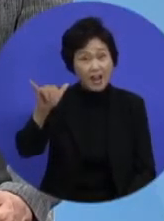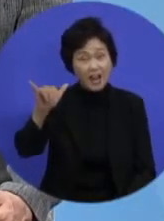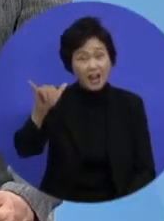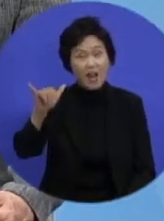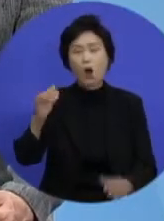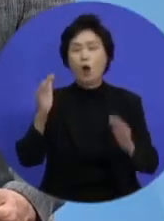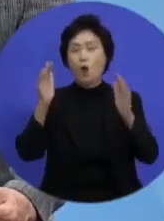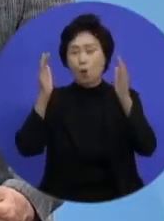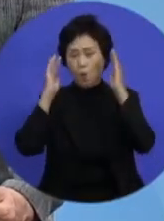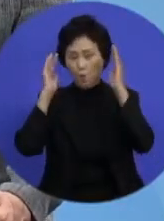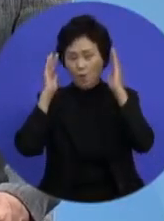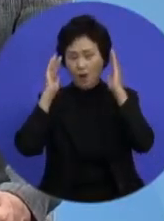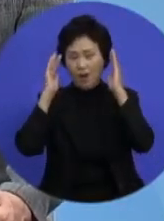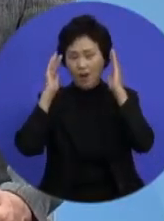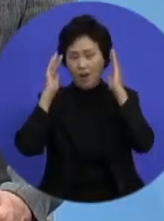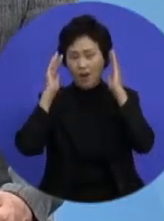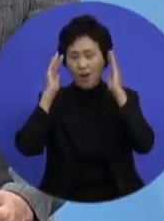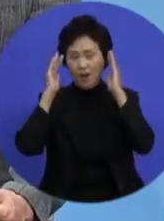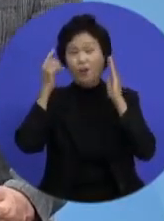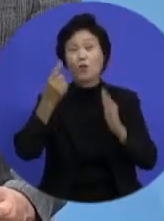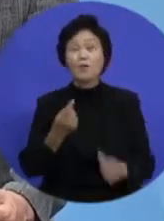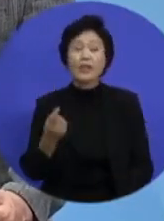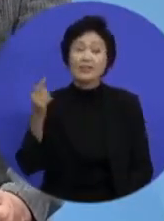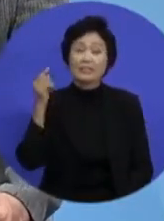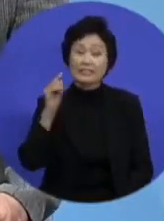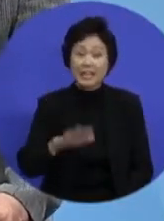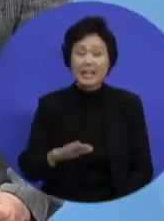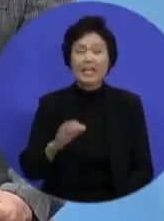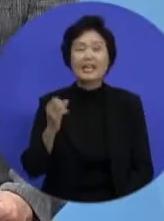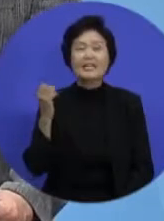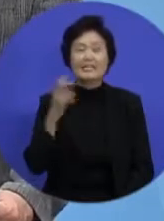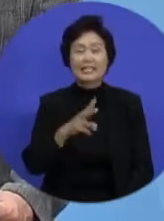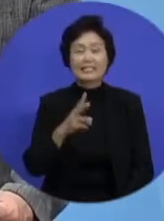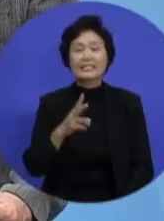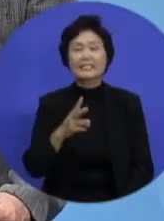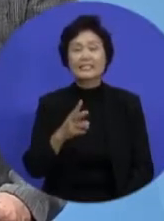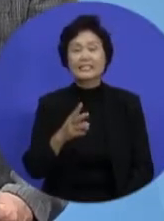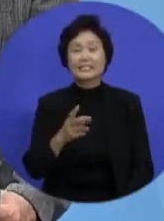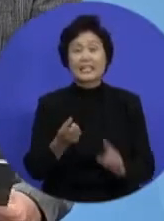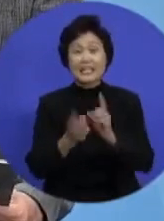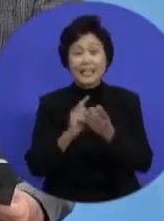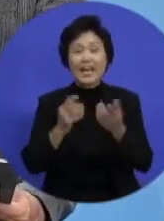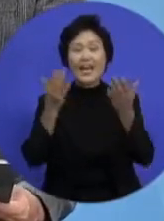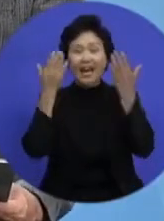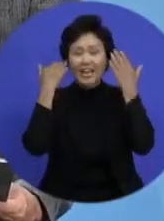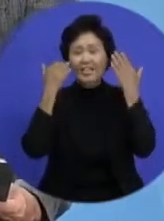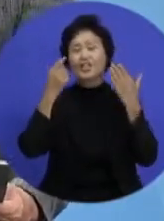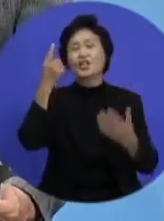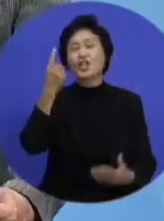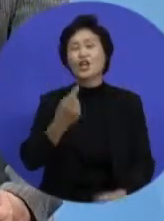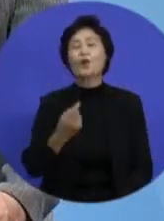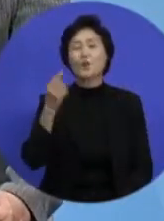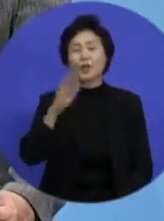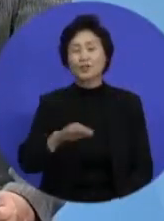온 친구들인데 LBOT 와서 이제 또 후배들을 위해서 참 너무 멋지다.